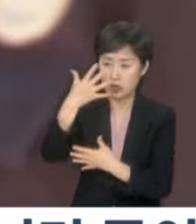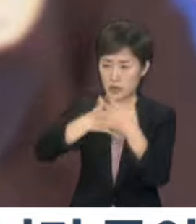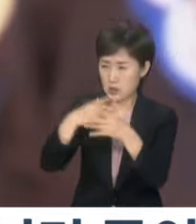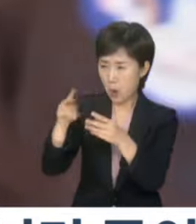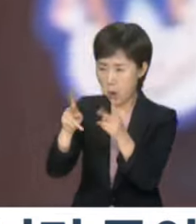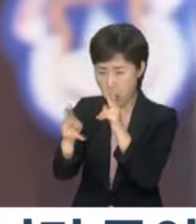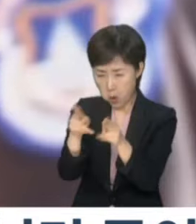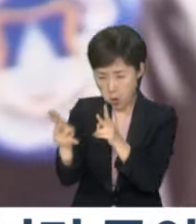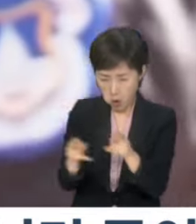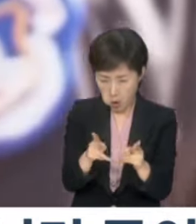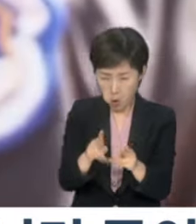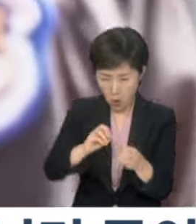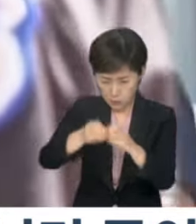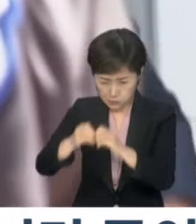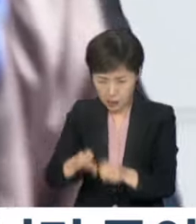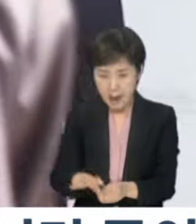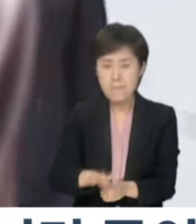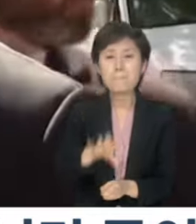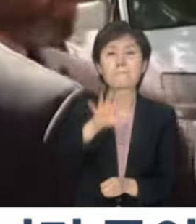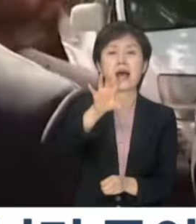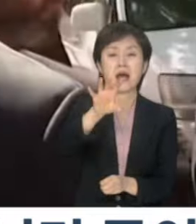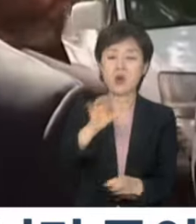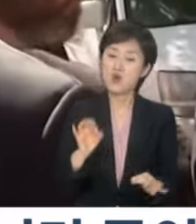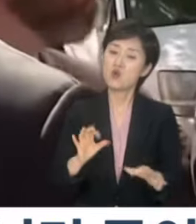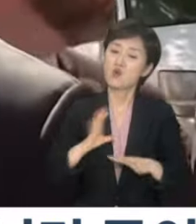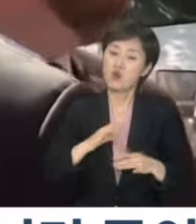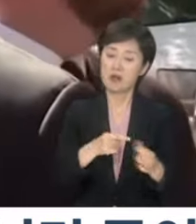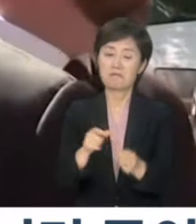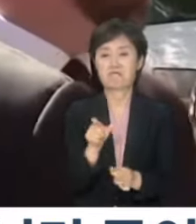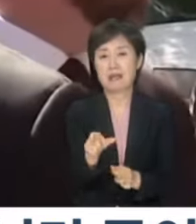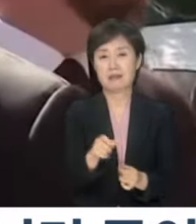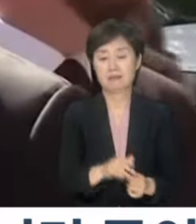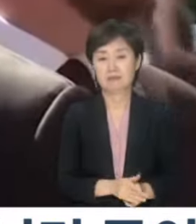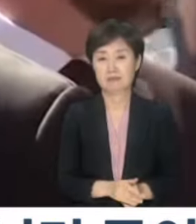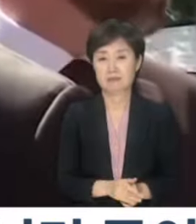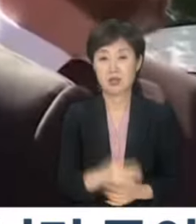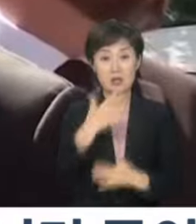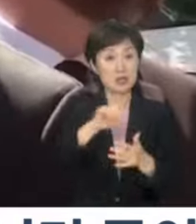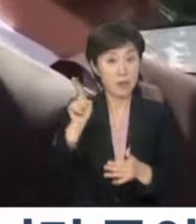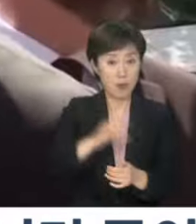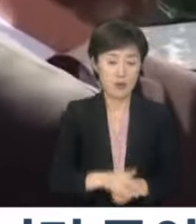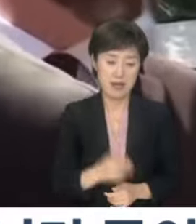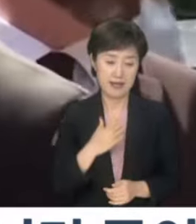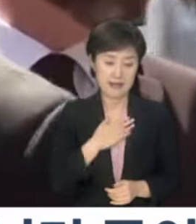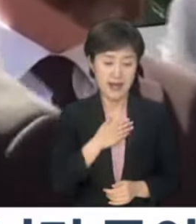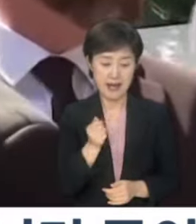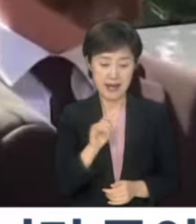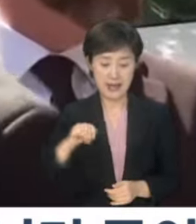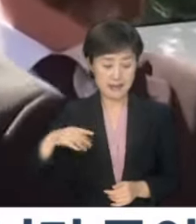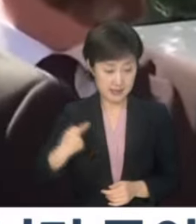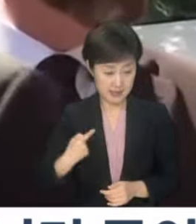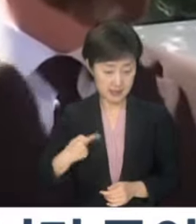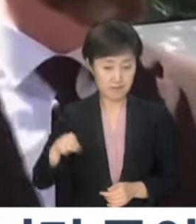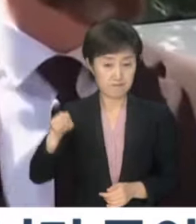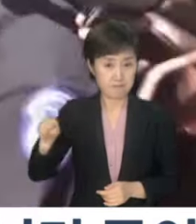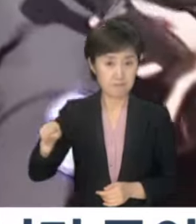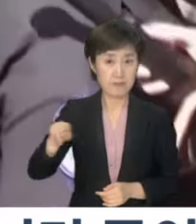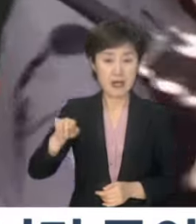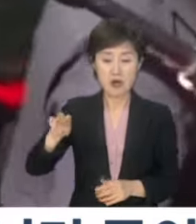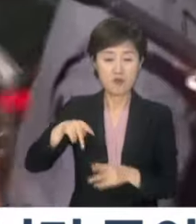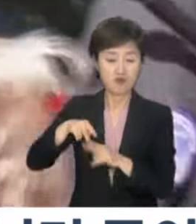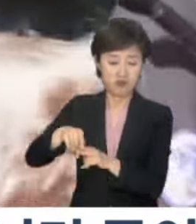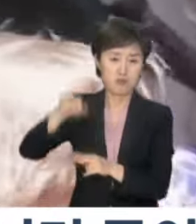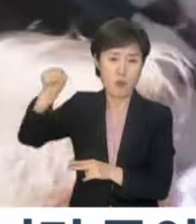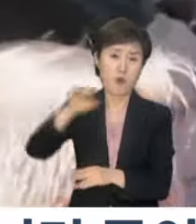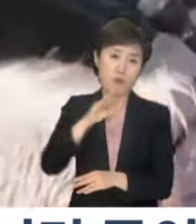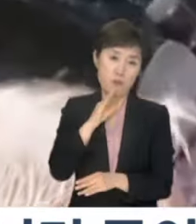곳처럼 조작한 영상을 올리며 놀랍다고 적었습니다이 영상에는 나 카멜라 해리스는 민주당 대통령 후보다